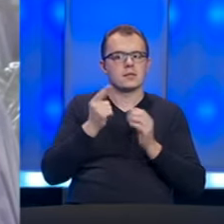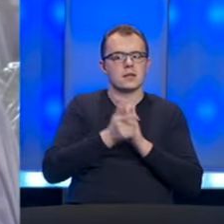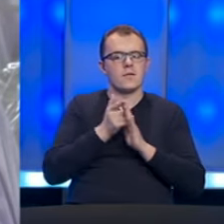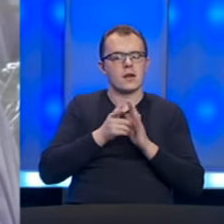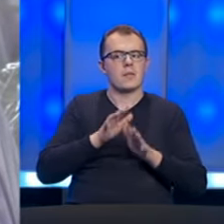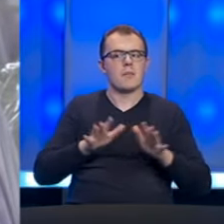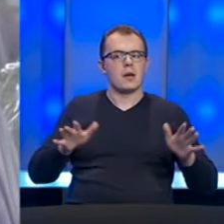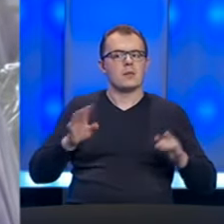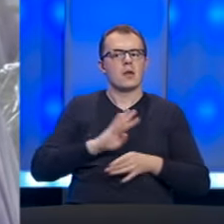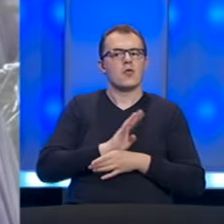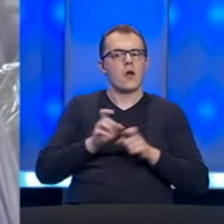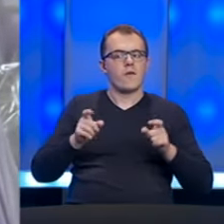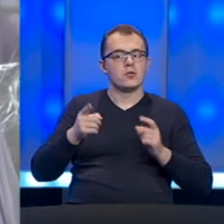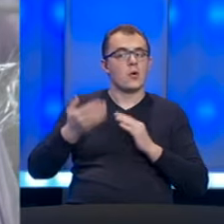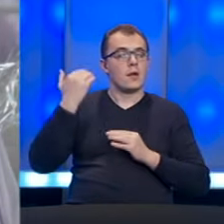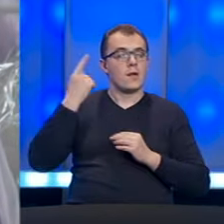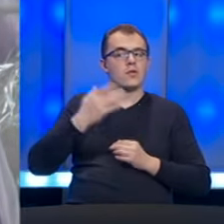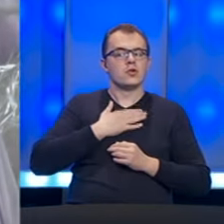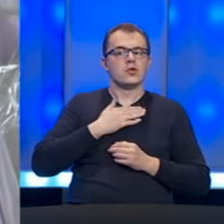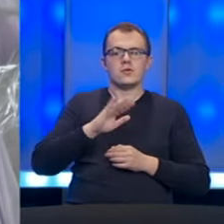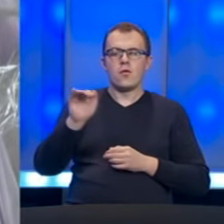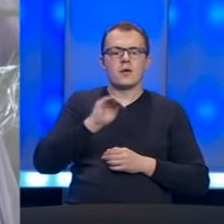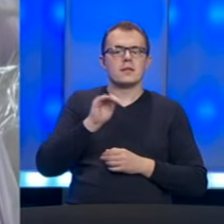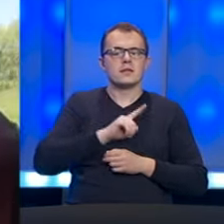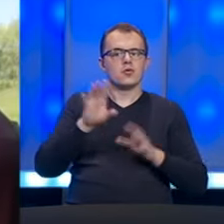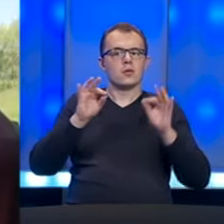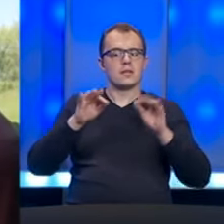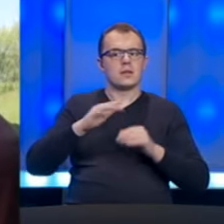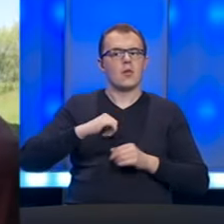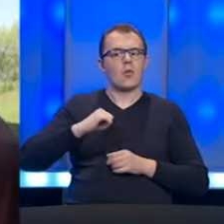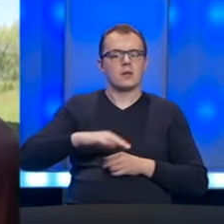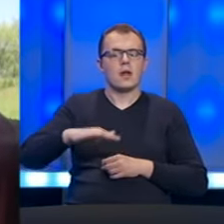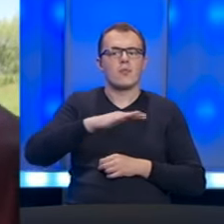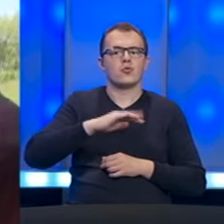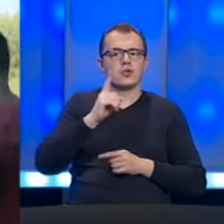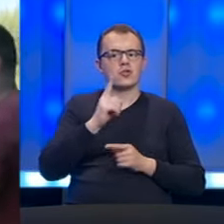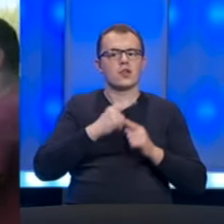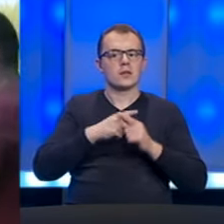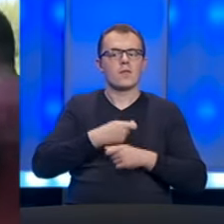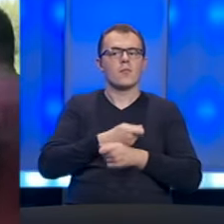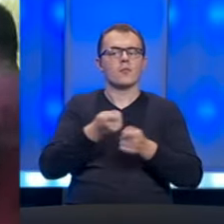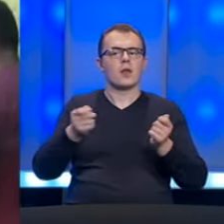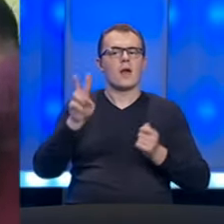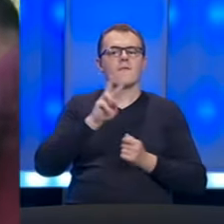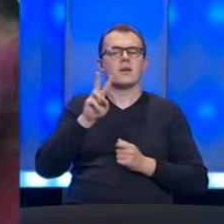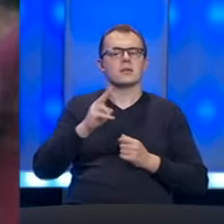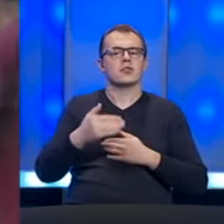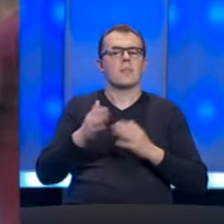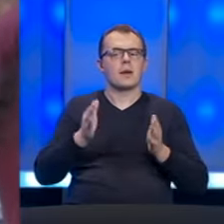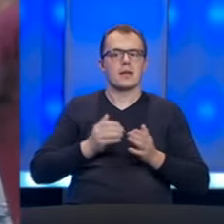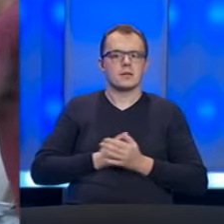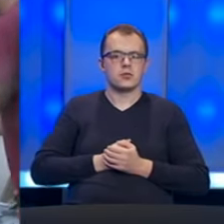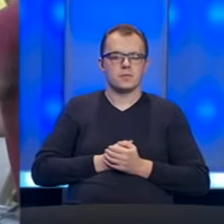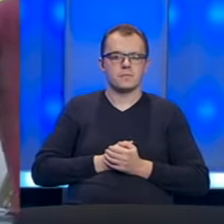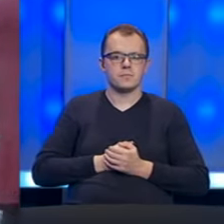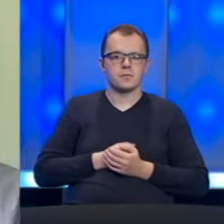pandemije koronavirusa. Nedavno su svoj djeci do 10 godina na području Istočne Hercegovine podijelili vaskršnje paketiće.